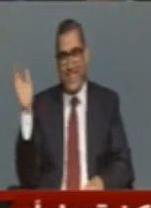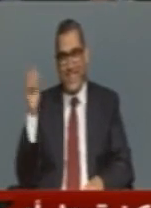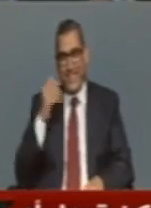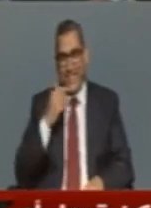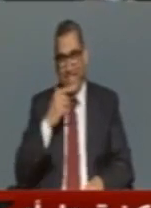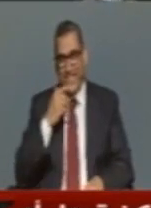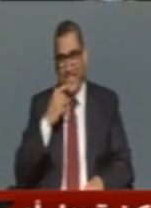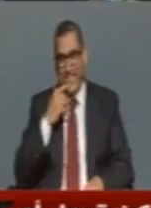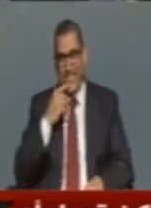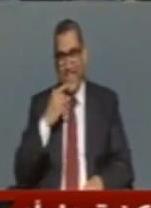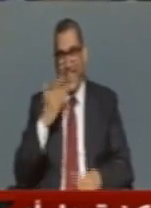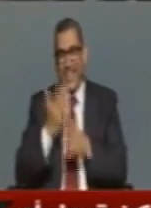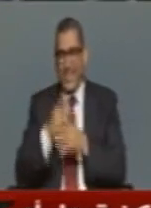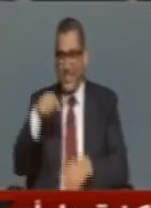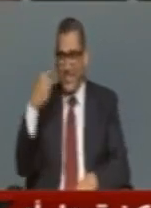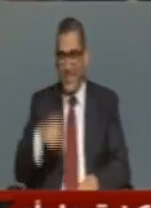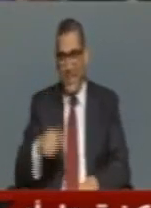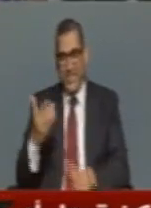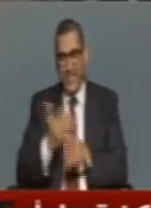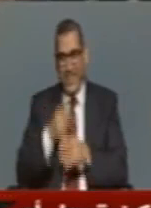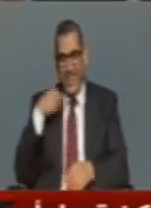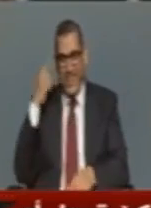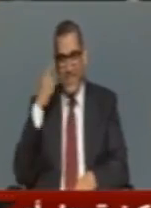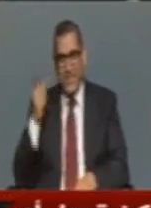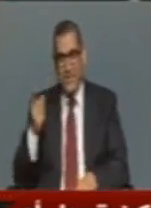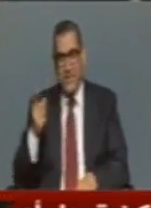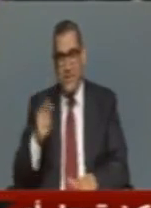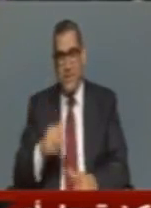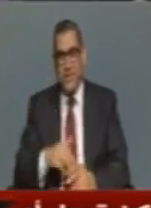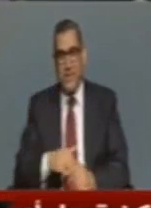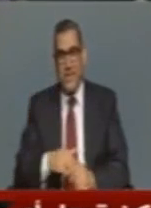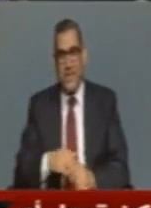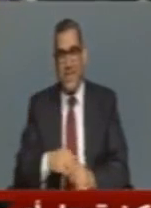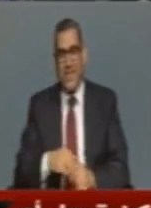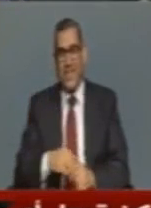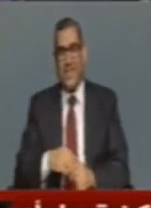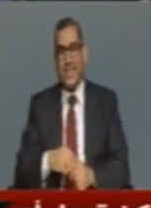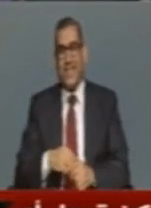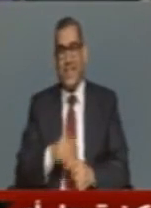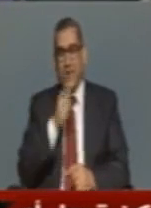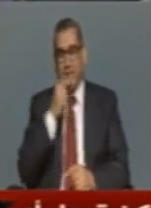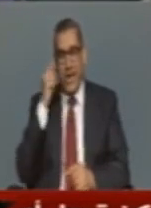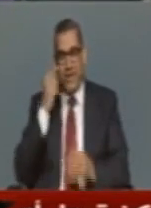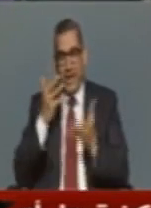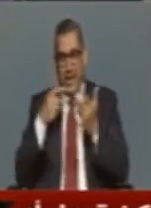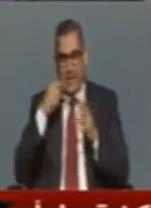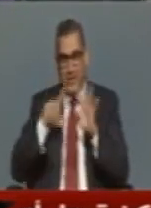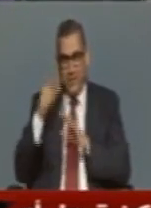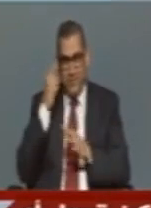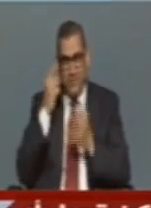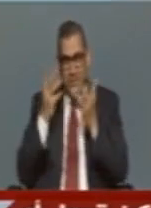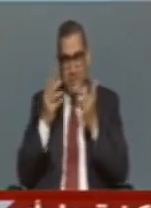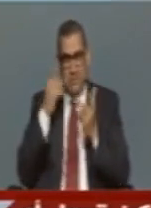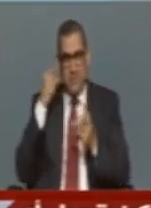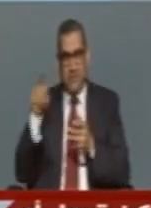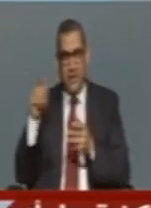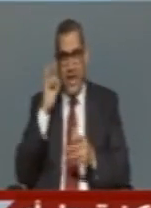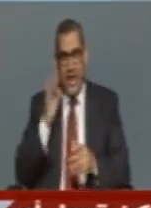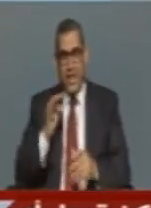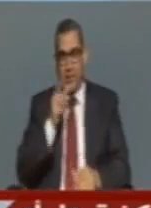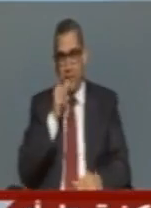لا مش هعبر بيه ما احنا عايزين اصل التعليم ده لازم ياخد قوة دفع هائلة والله انا من غير ما تقول لي